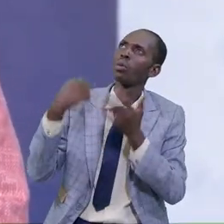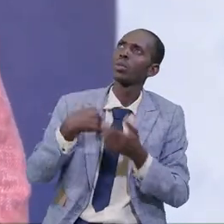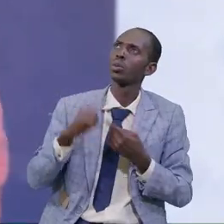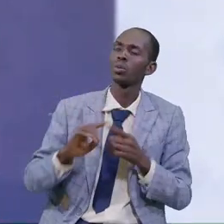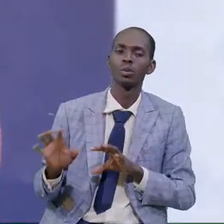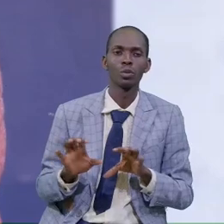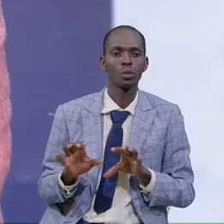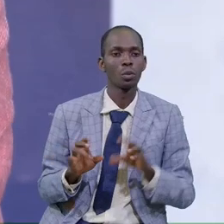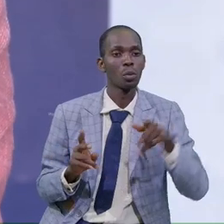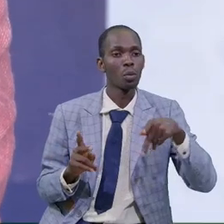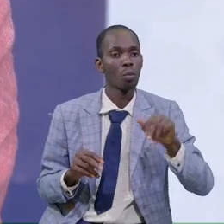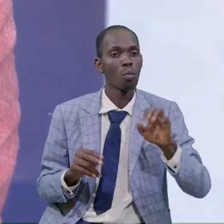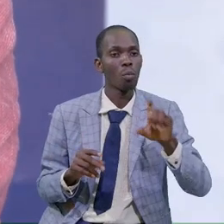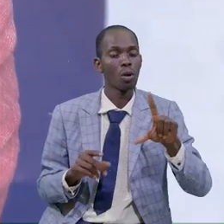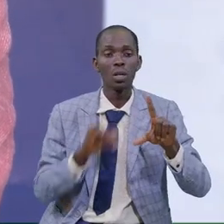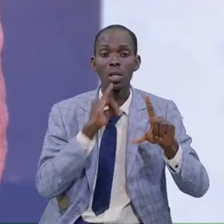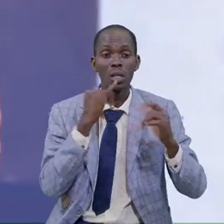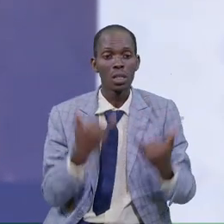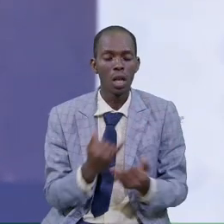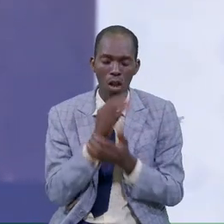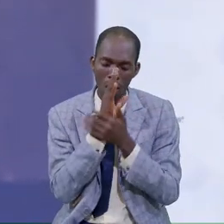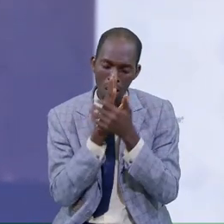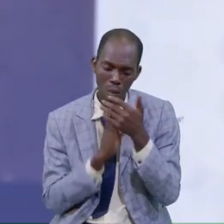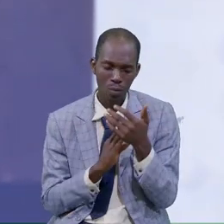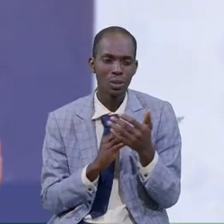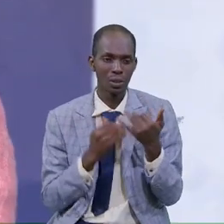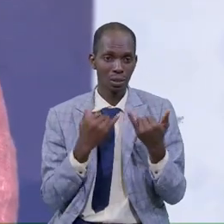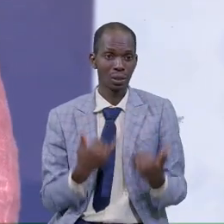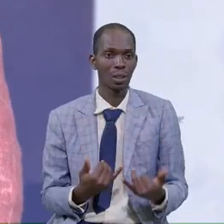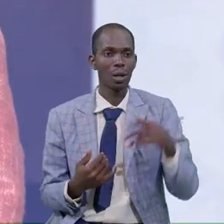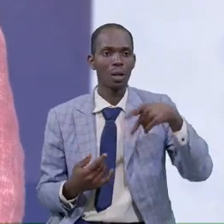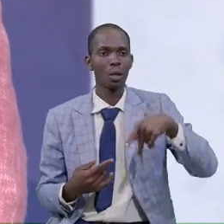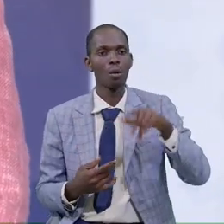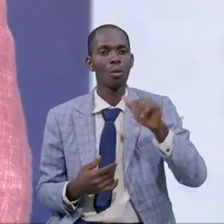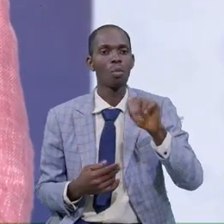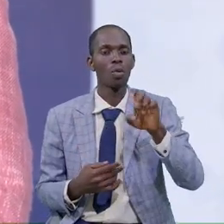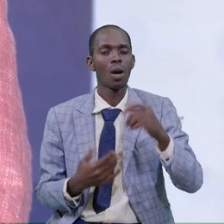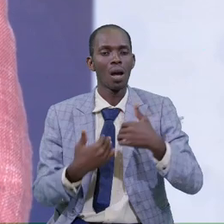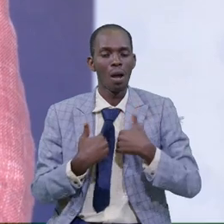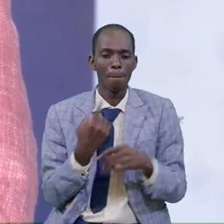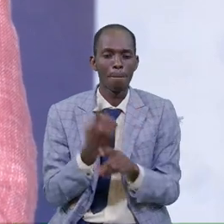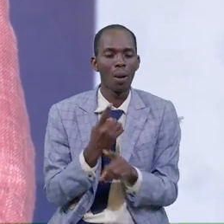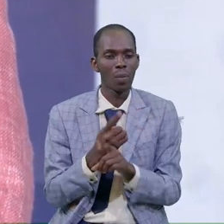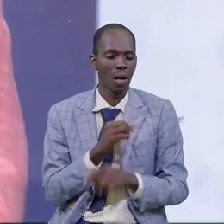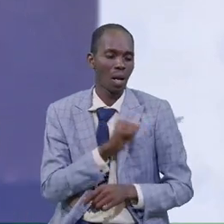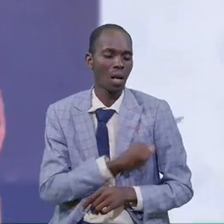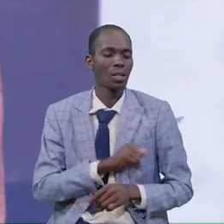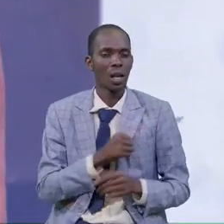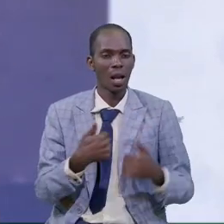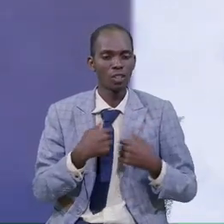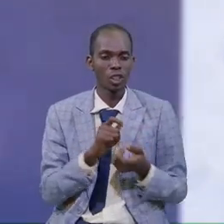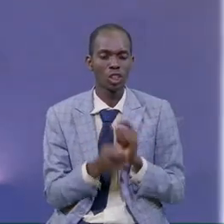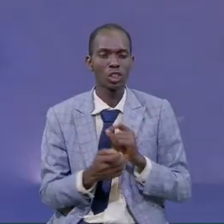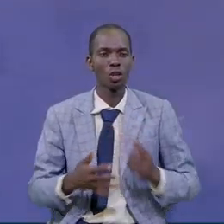humilié. Il a maintenant la bonne attitude. Il a eu maintenant un changement de vie. Il a eu un changement